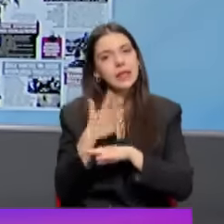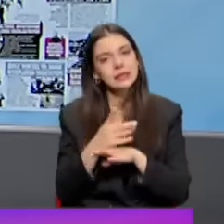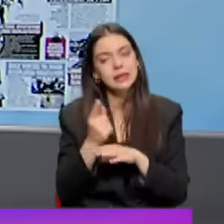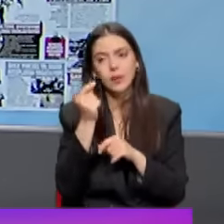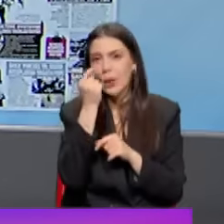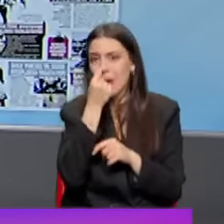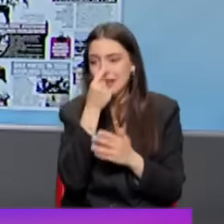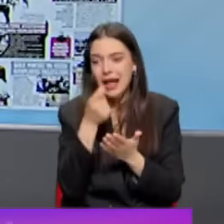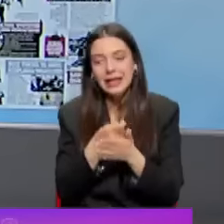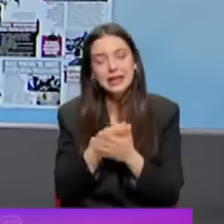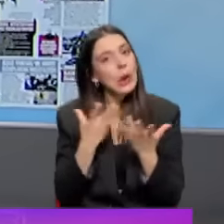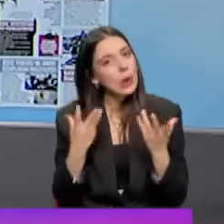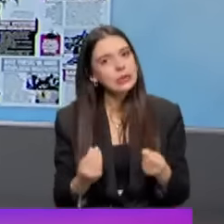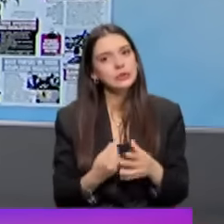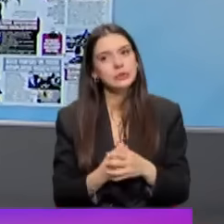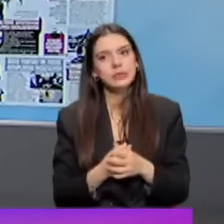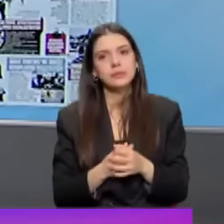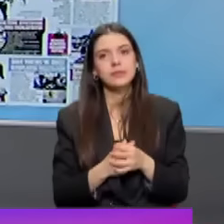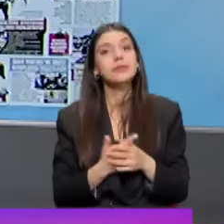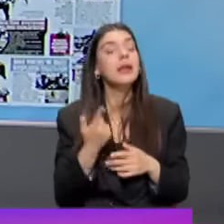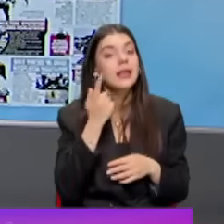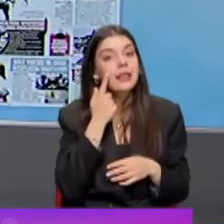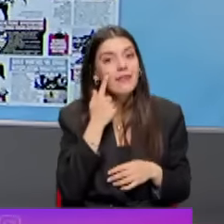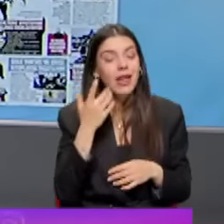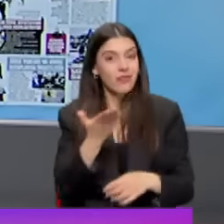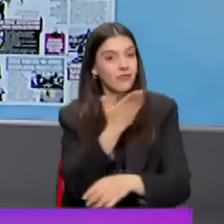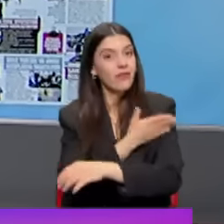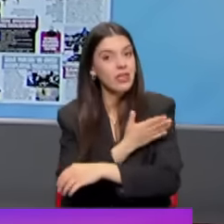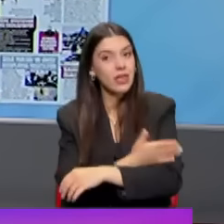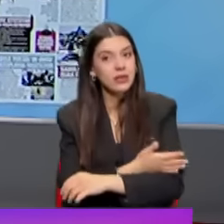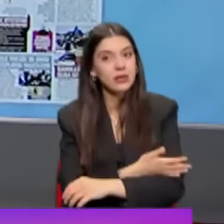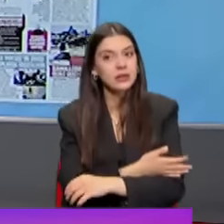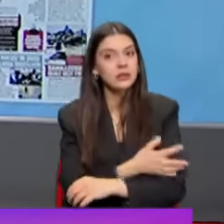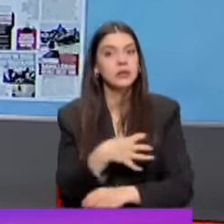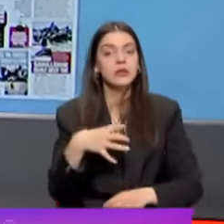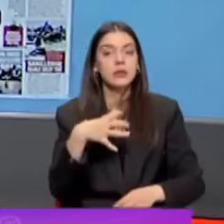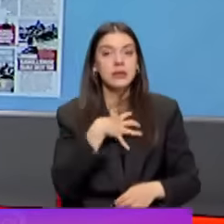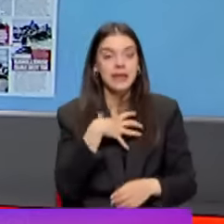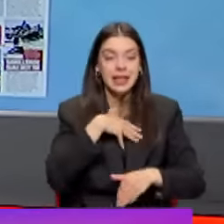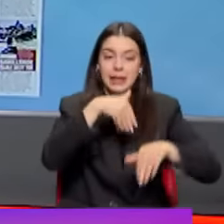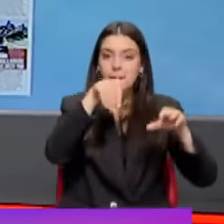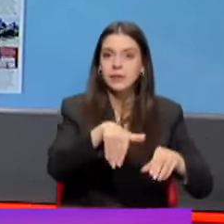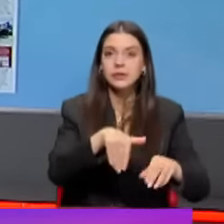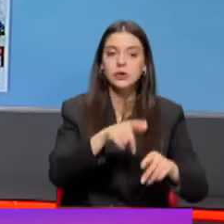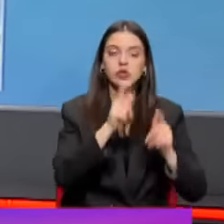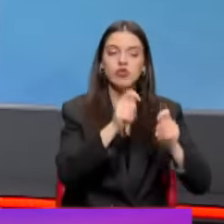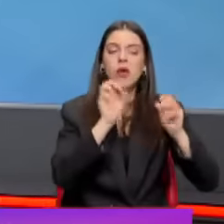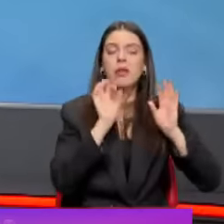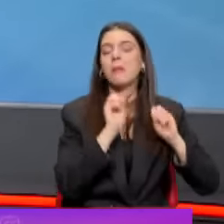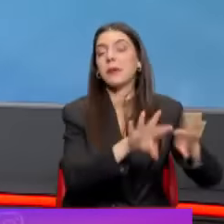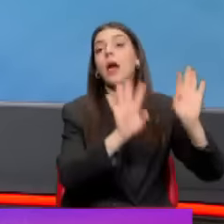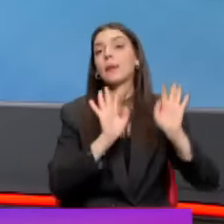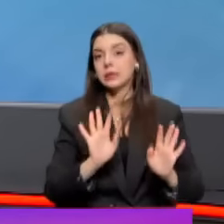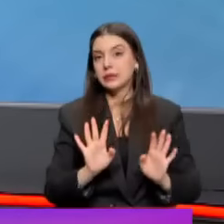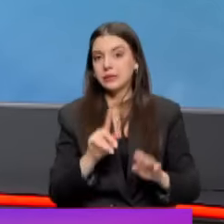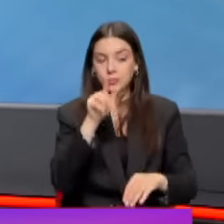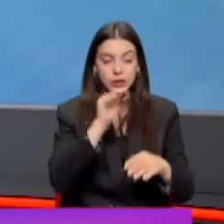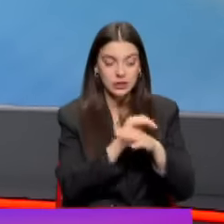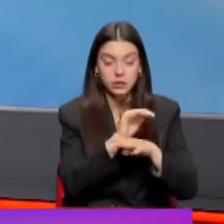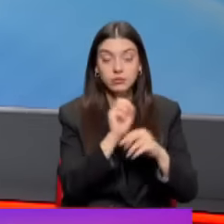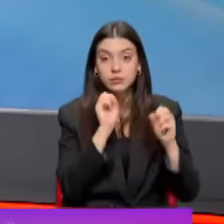ulaşılabilir ödenebilir olsun devlet vatandaşını kendi tabutuna mahkum etmesin içinde yaşamaya